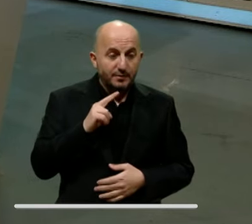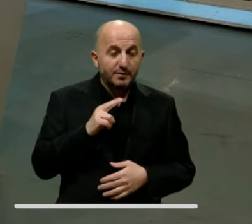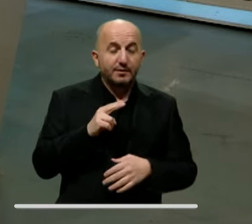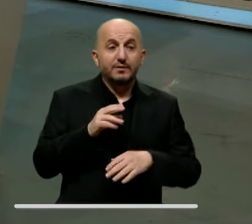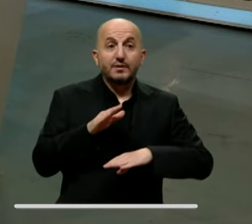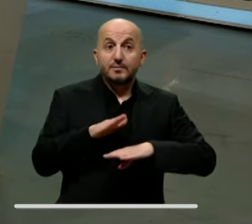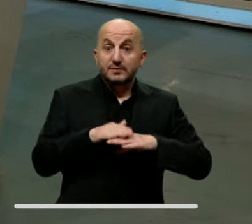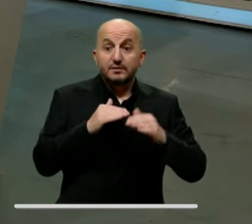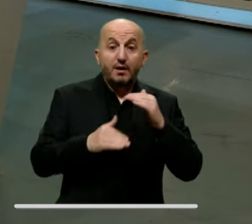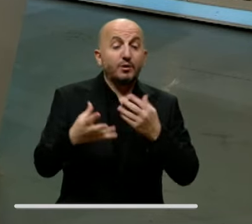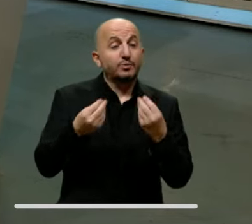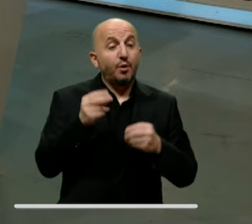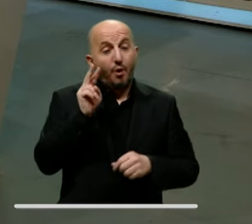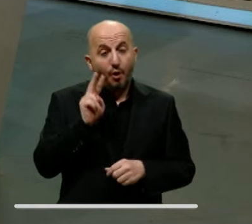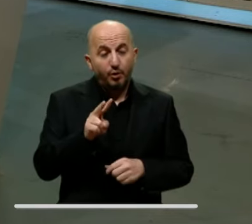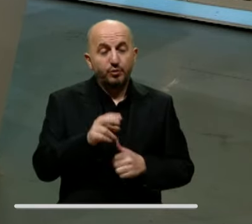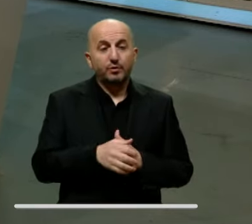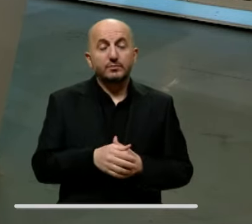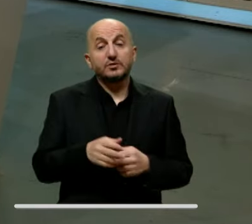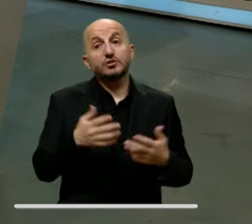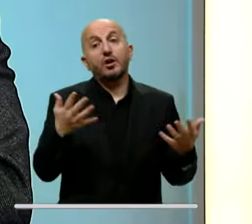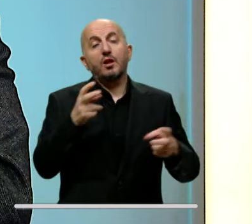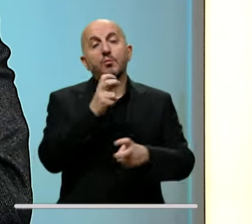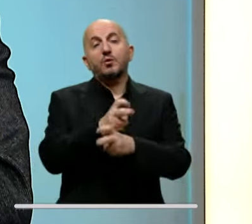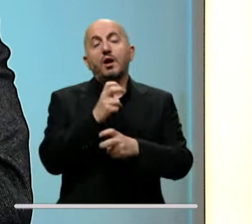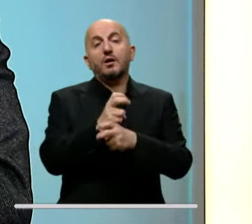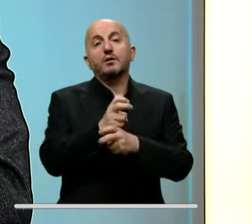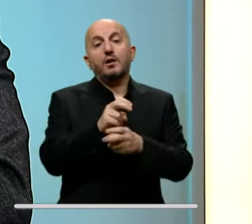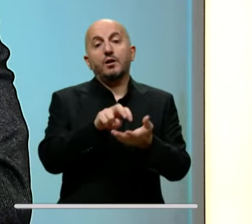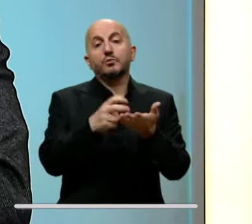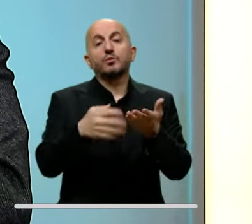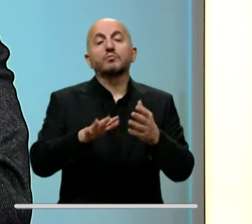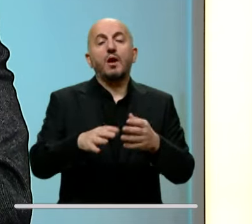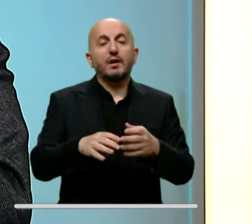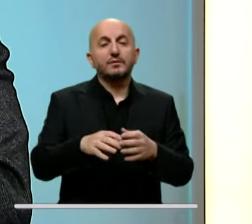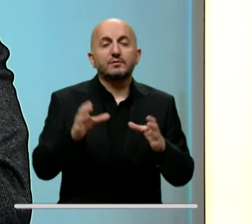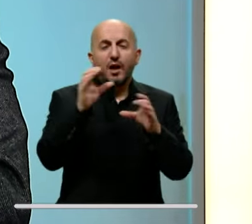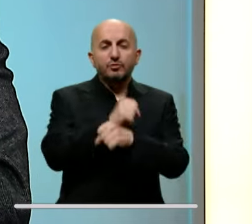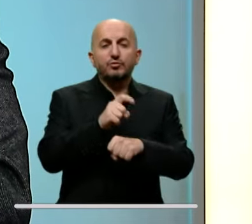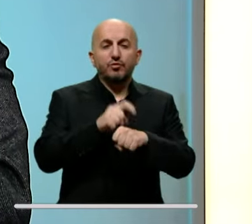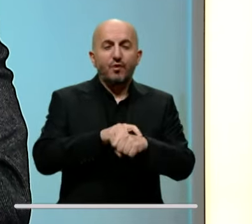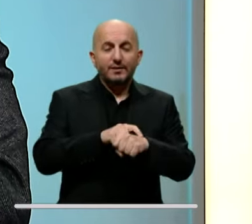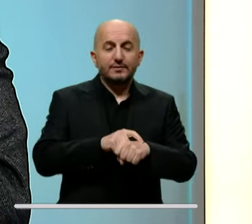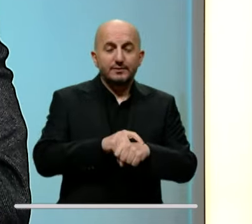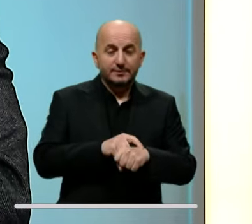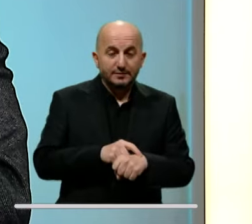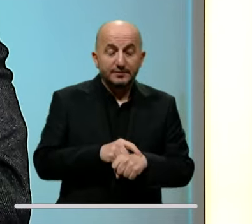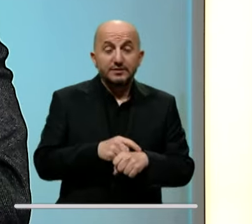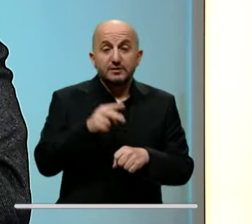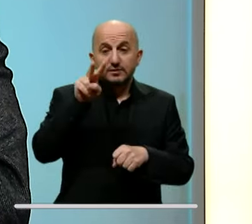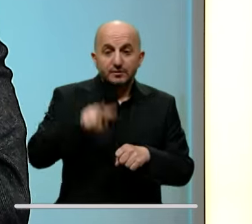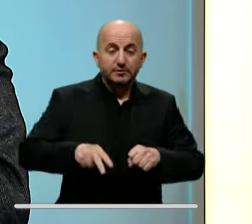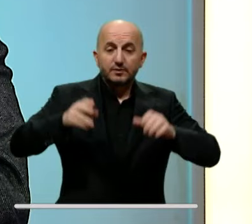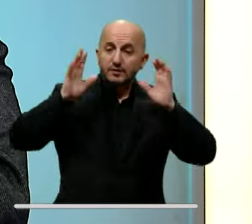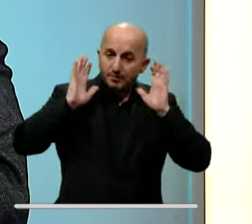görüyorum yani inşallah bu tehlikeye düşmezler İnşallah teheccüt vakti seher vakti kalkıp da bir iki rekat namaz